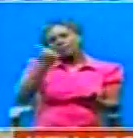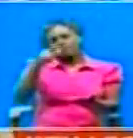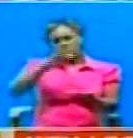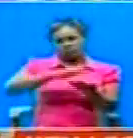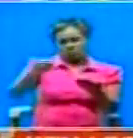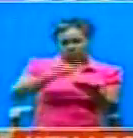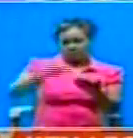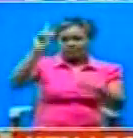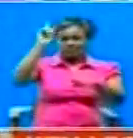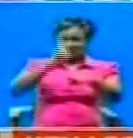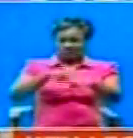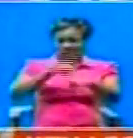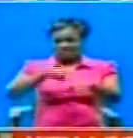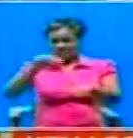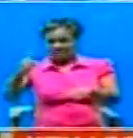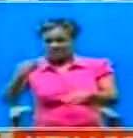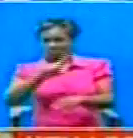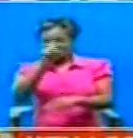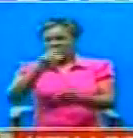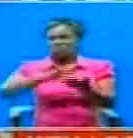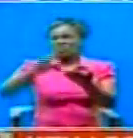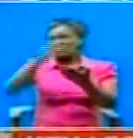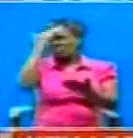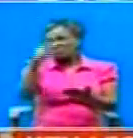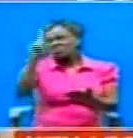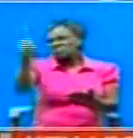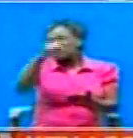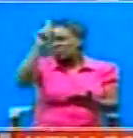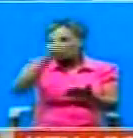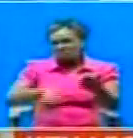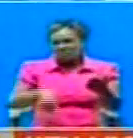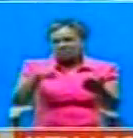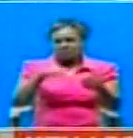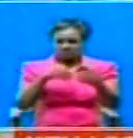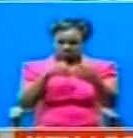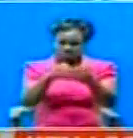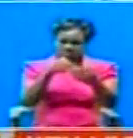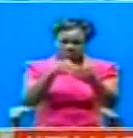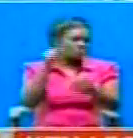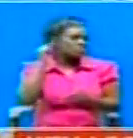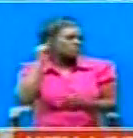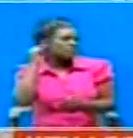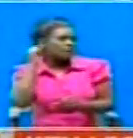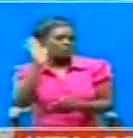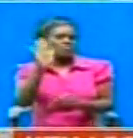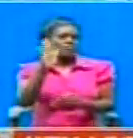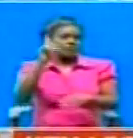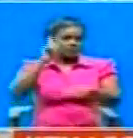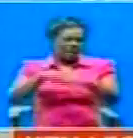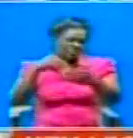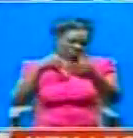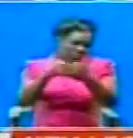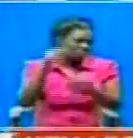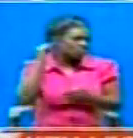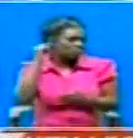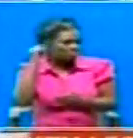Sasa venye huyo mwenzake akamuuliza, "Nakusamea kwa nini umenikosea nini?" Na kumbe alikuwa anamkaribia masikio. Venye alimkaribia